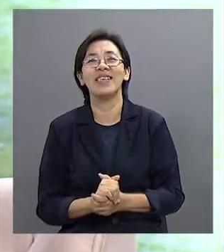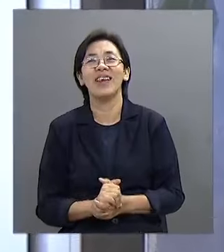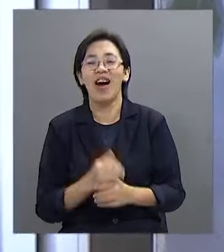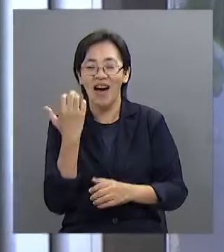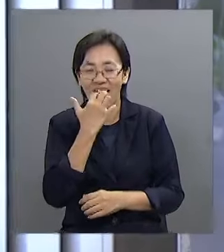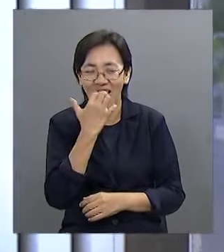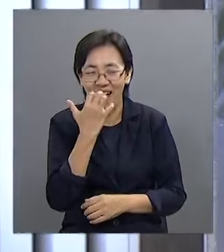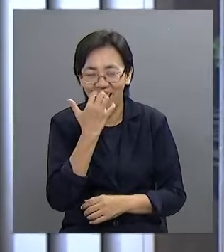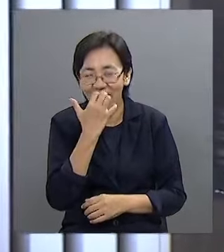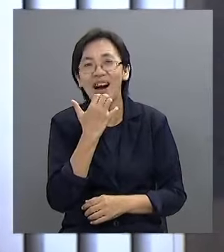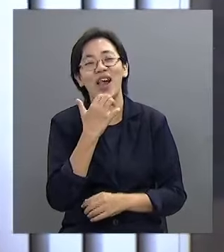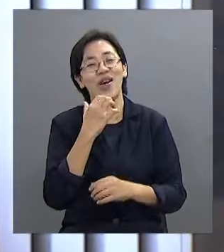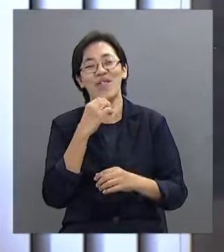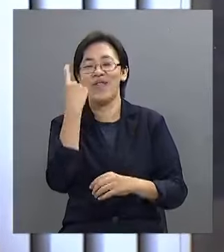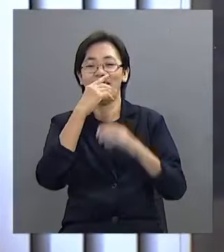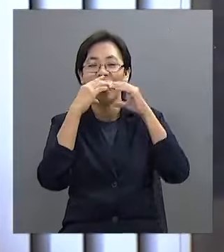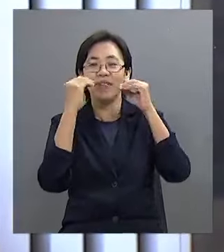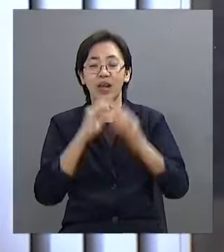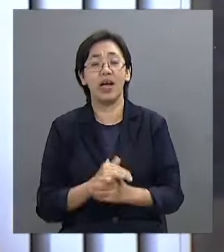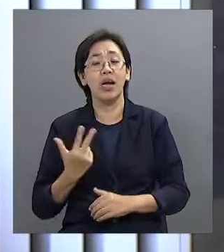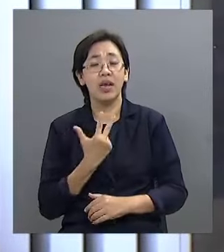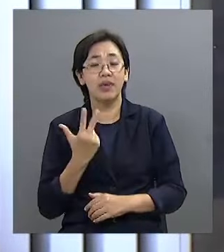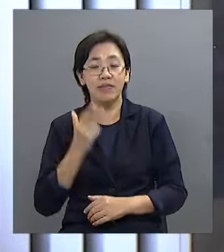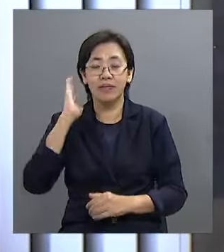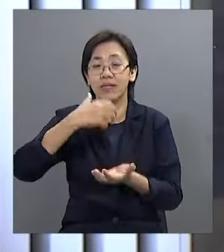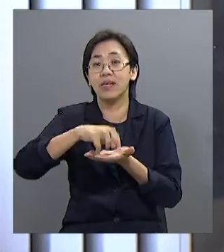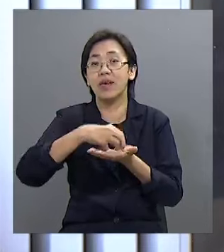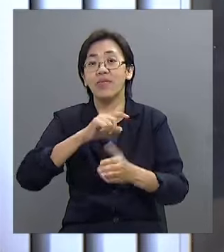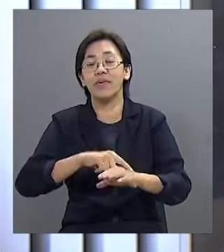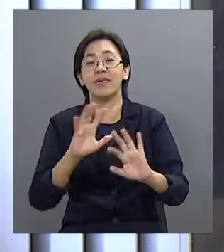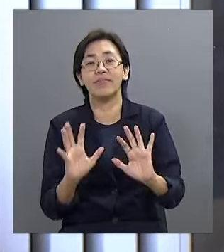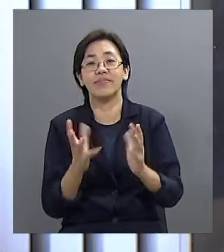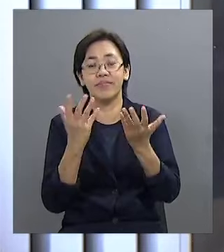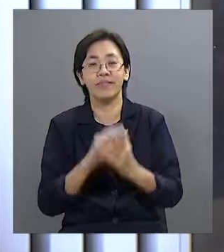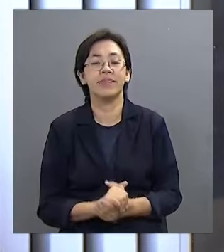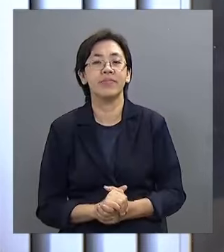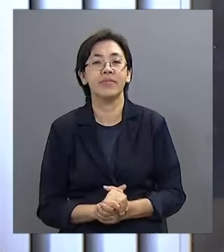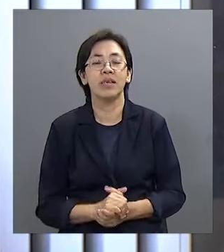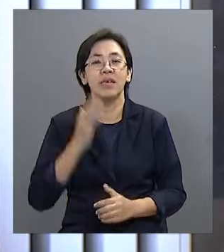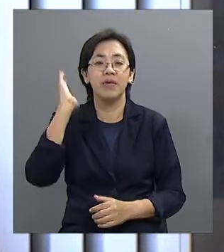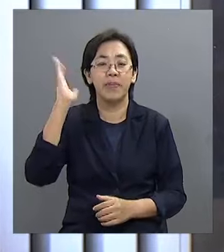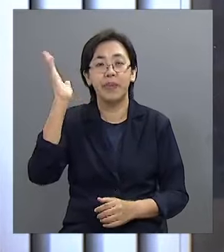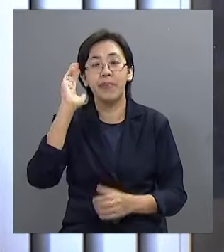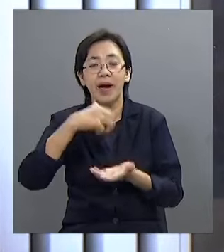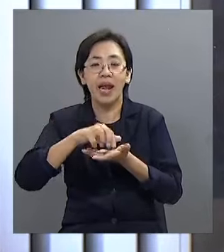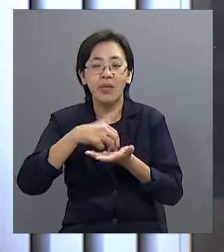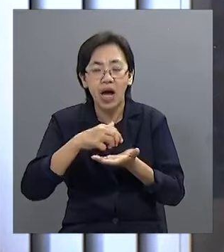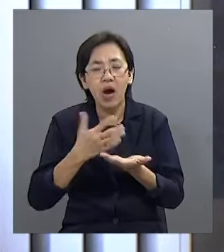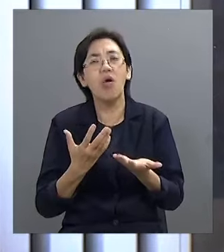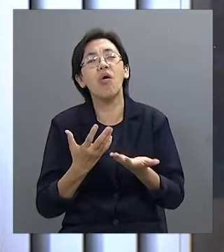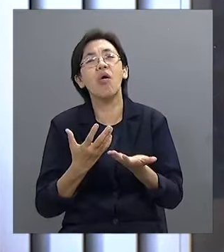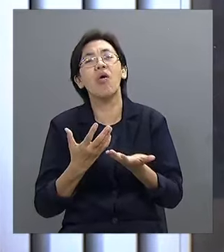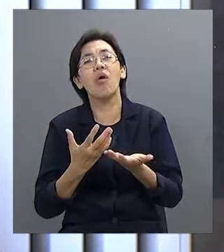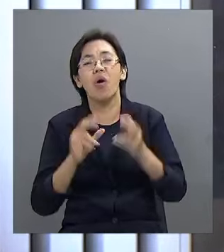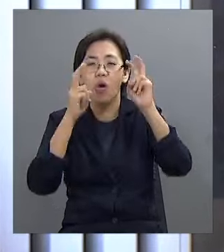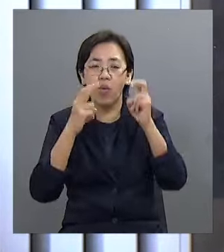วันนี้หมดเวลาของเรา3คนแล้วนะครับคุณผู้ชมครับเช่นเคยนะครับถึงแม้ว่าการดำเนินรายการของเราจะมีอะไรที่เปลี่ยนไปแต่ยังคงต้องรักษามาตรการ